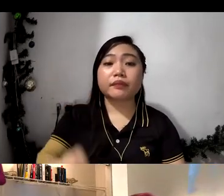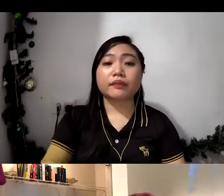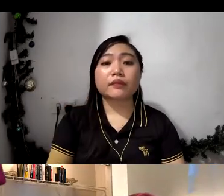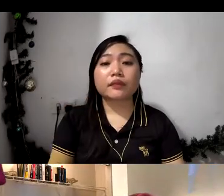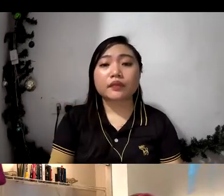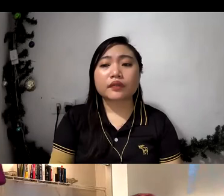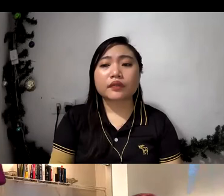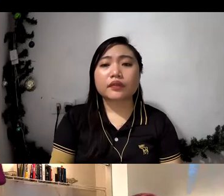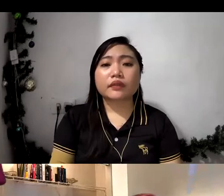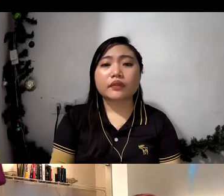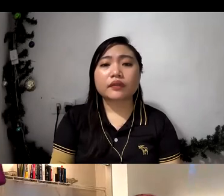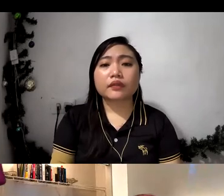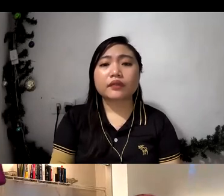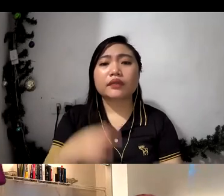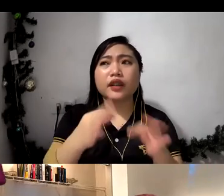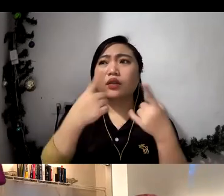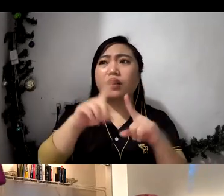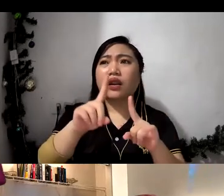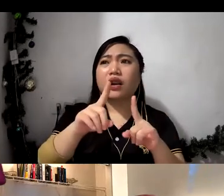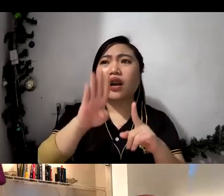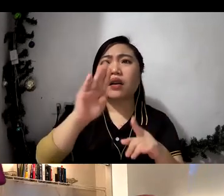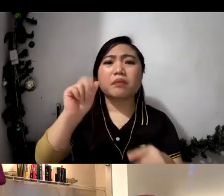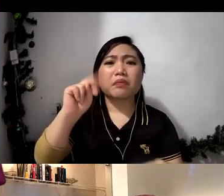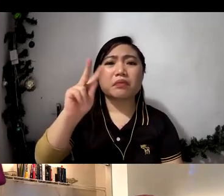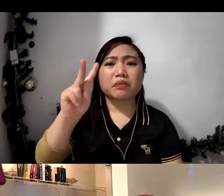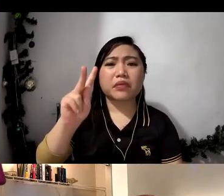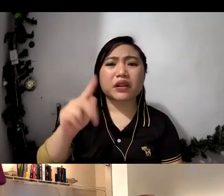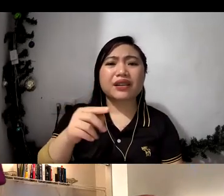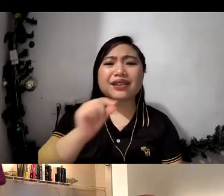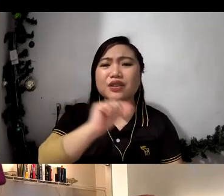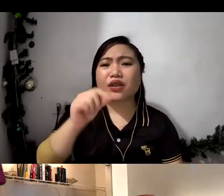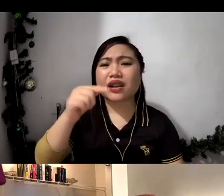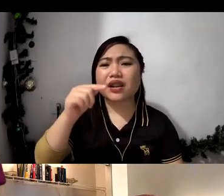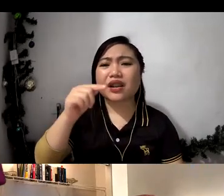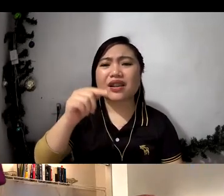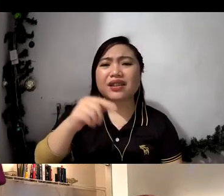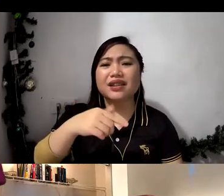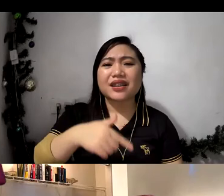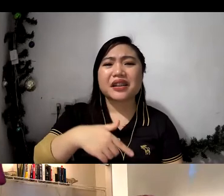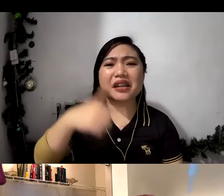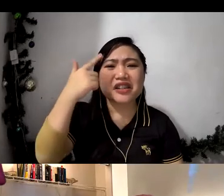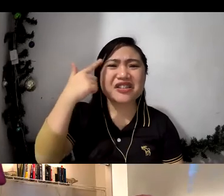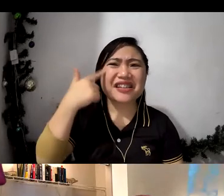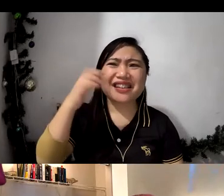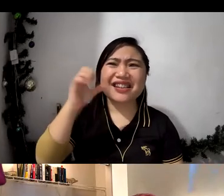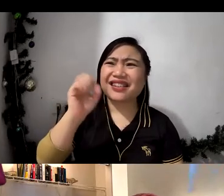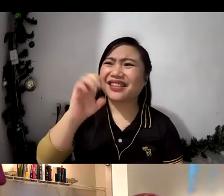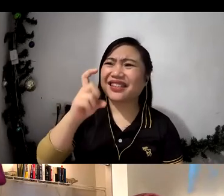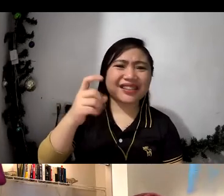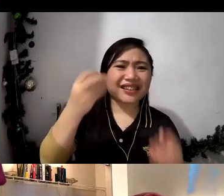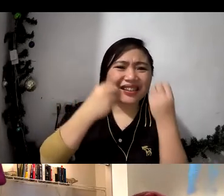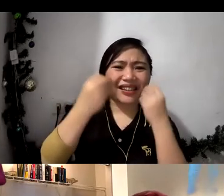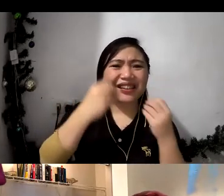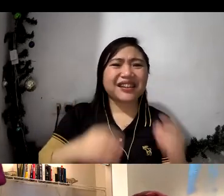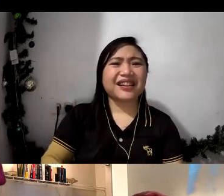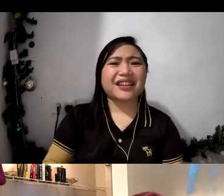eh. Ay, pagpunta ka sa bangko, ang nakalagay doon gender, pero nakalagay male and female. Ano? Hindi po yun ganun, ano?